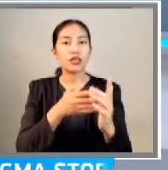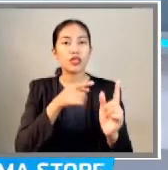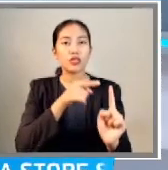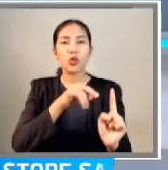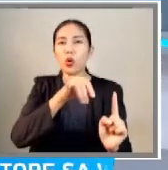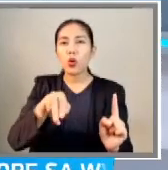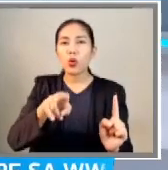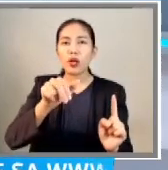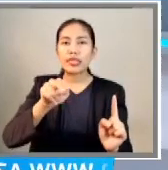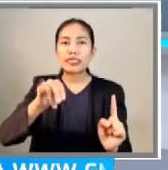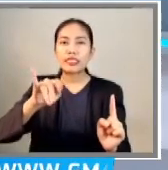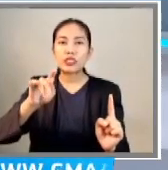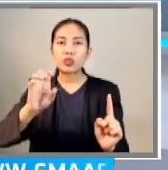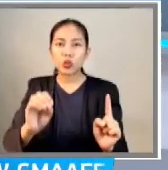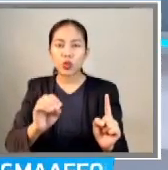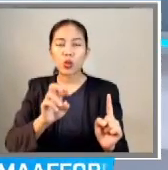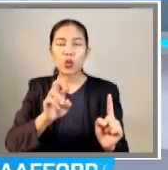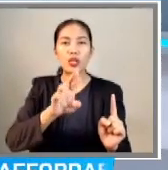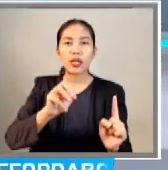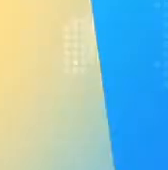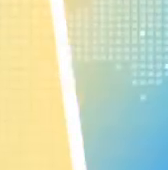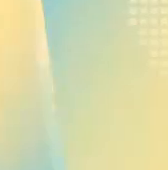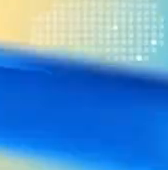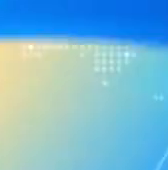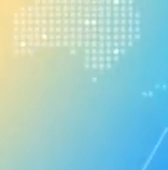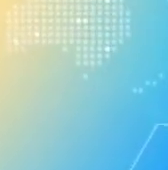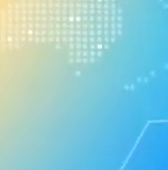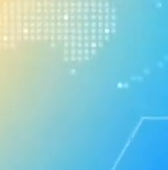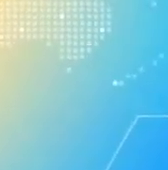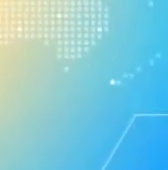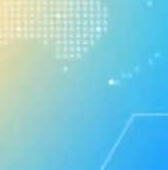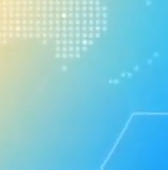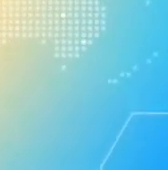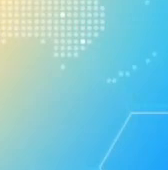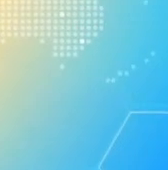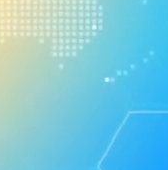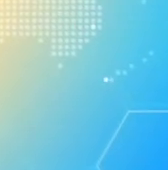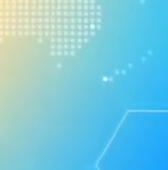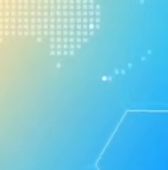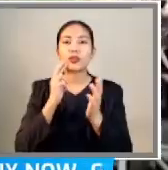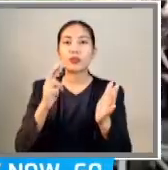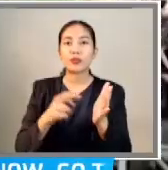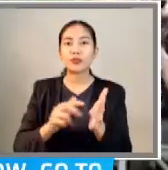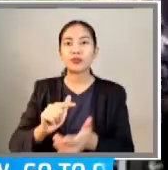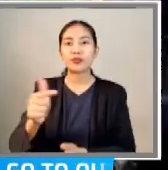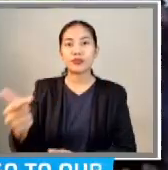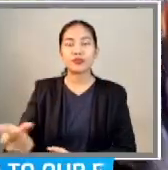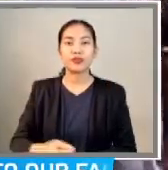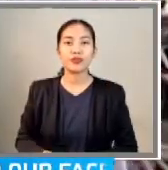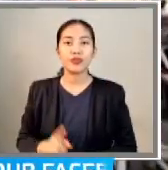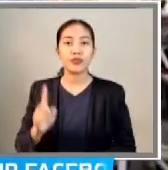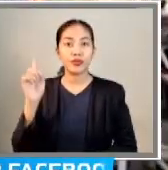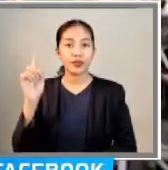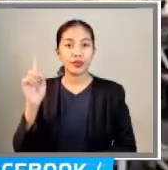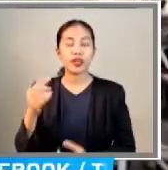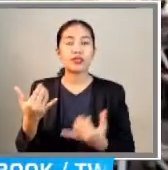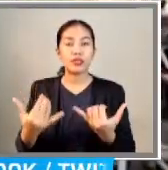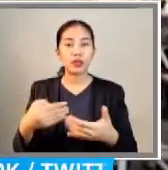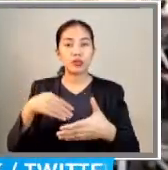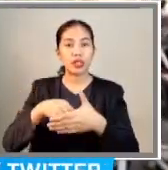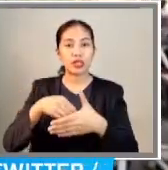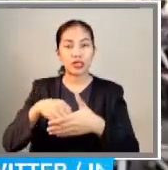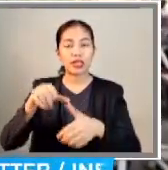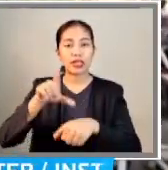po tayo niyan sa ulat on the spot ni Maki Pulido. Maki? Sa loob ng La Quinta City Jail, ang mga abogado